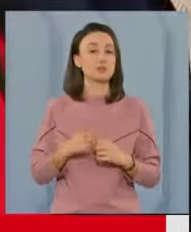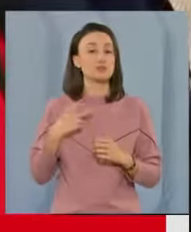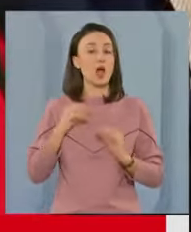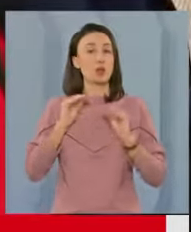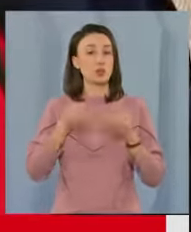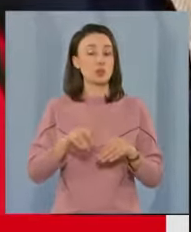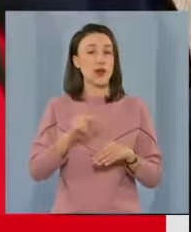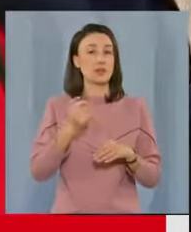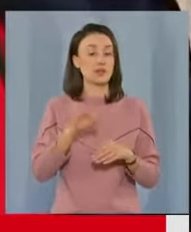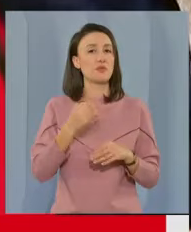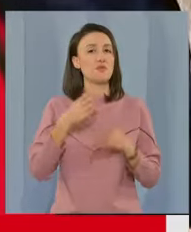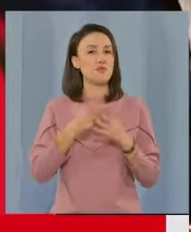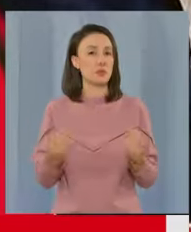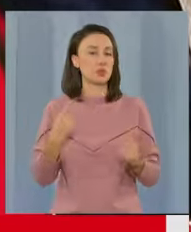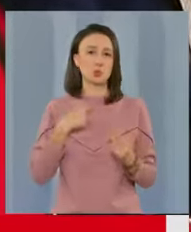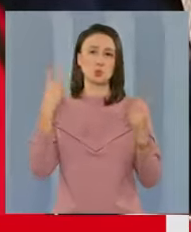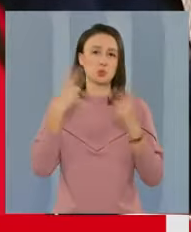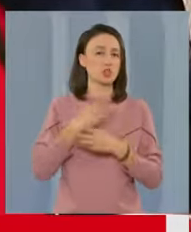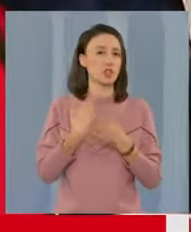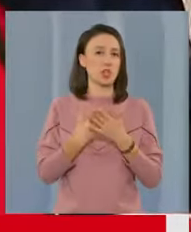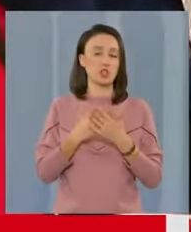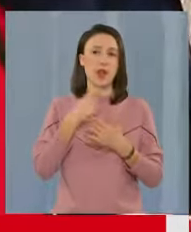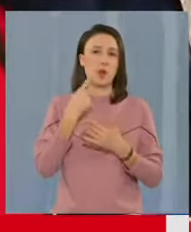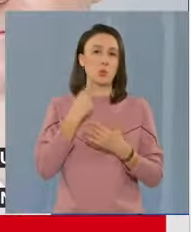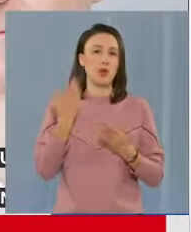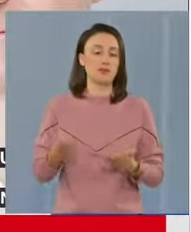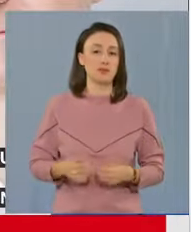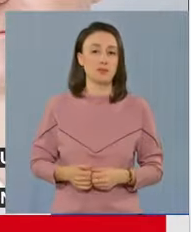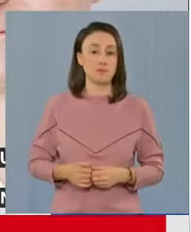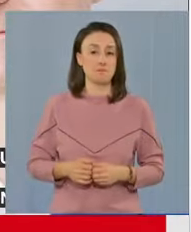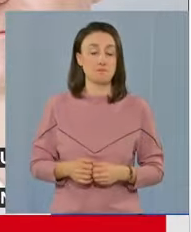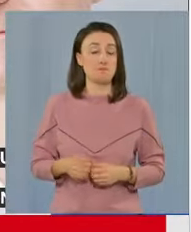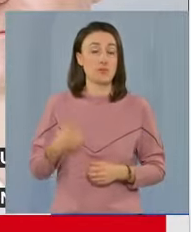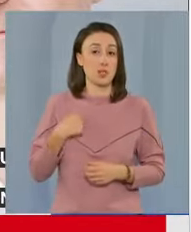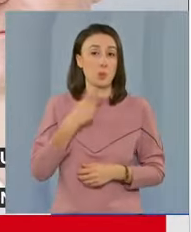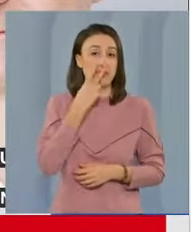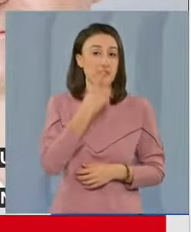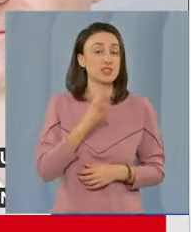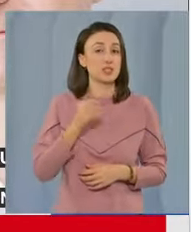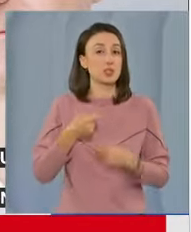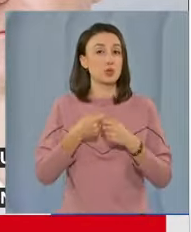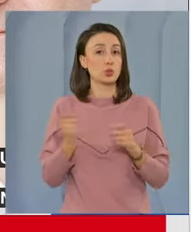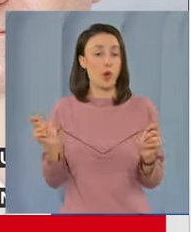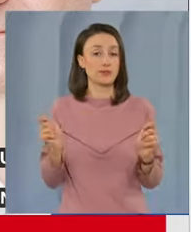adus Radet în faliment și nu înțelege de ce este atât de lăudată. Eu văd că în toate